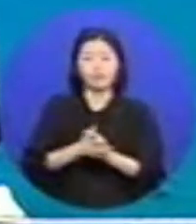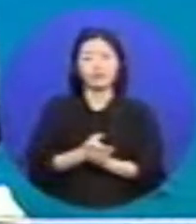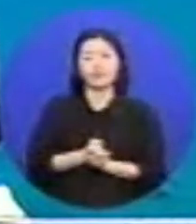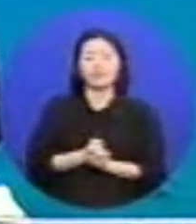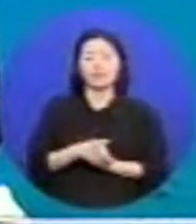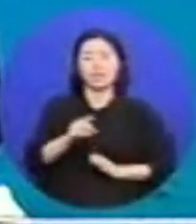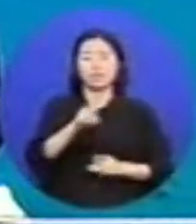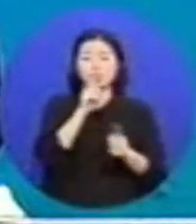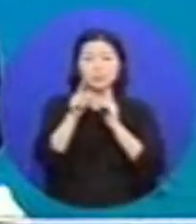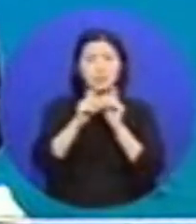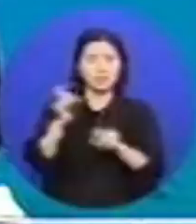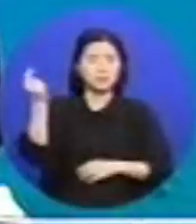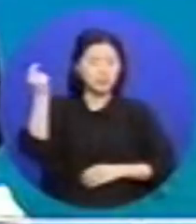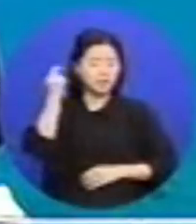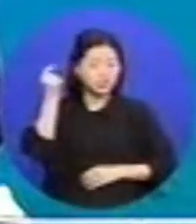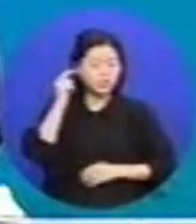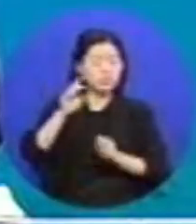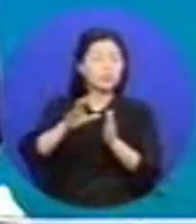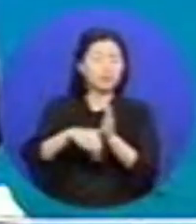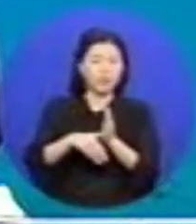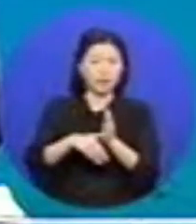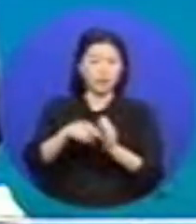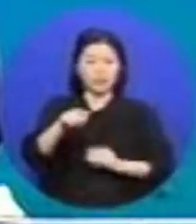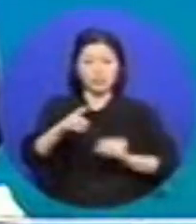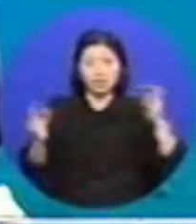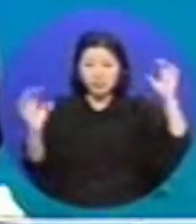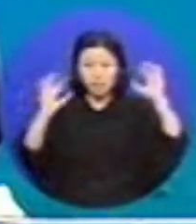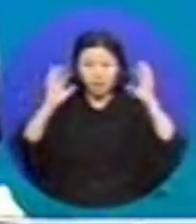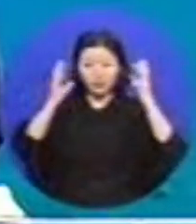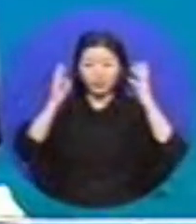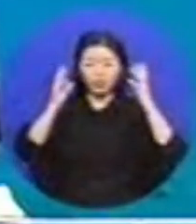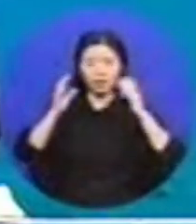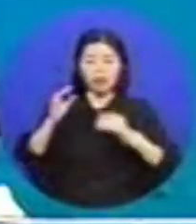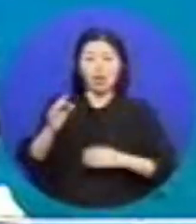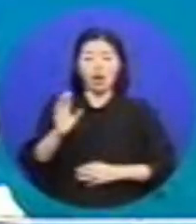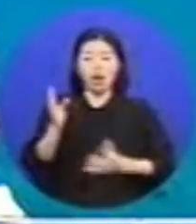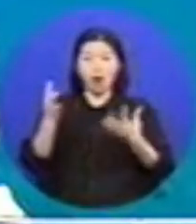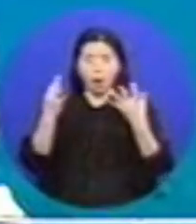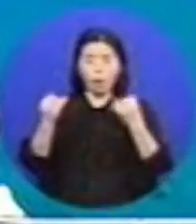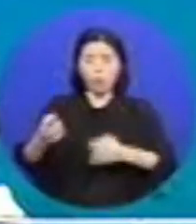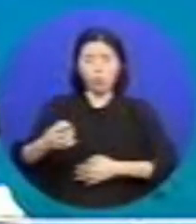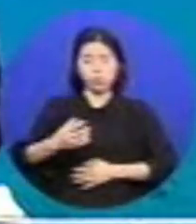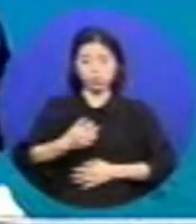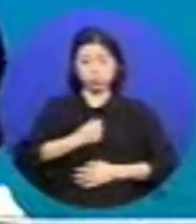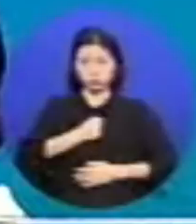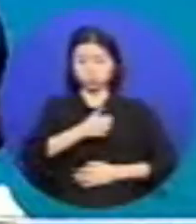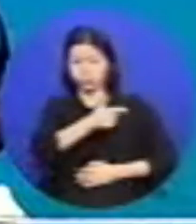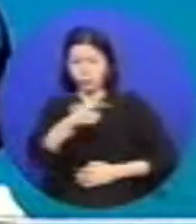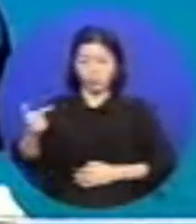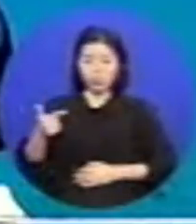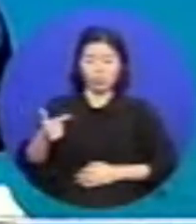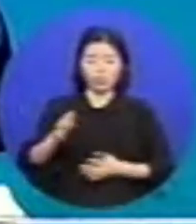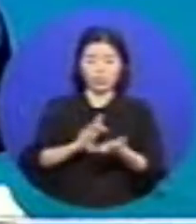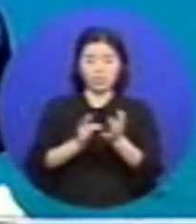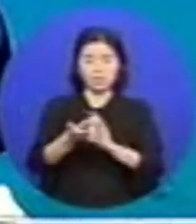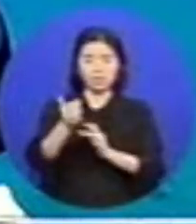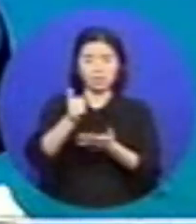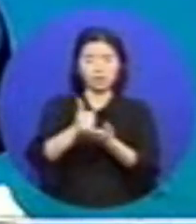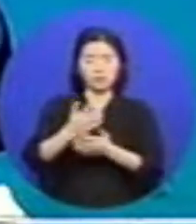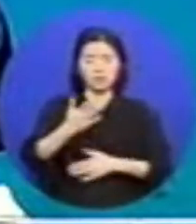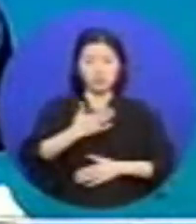그 말씀을 들을 때 이 아이가 얼마나 충격을 받았는지 예수님이 나를